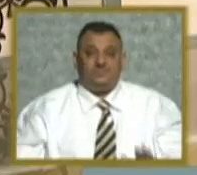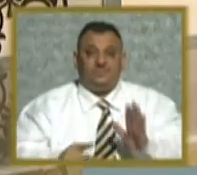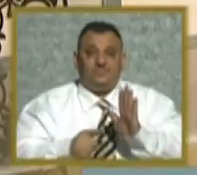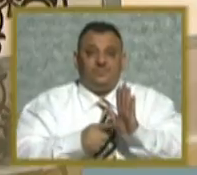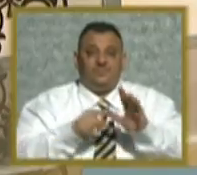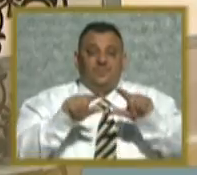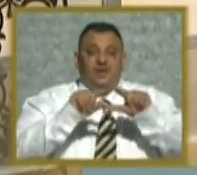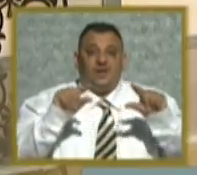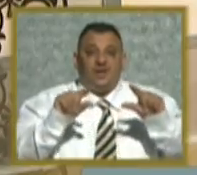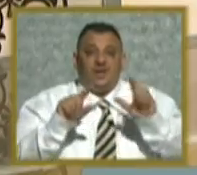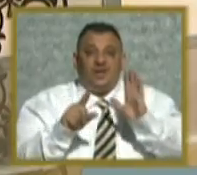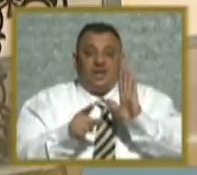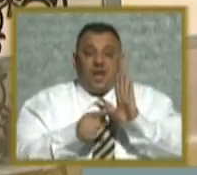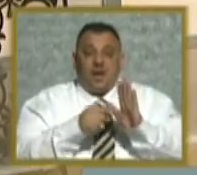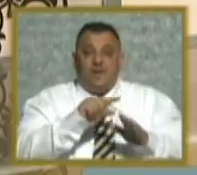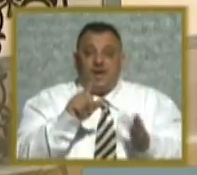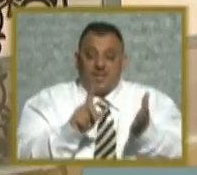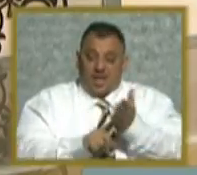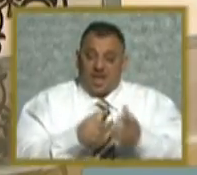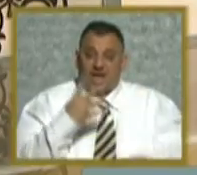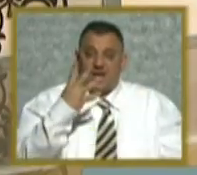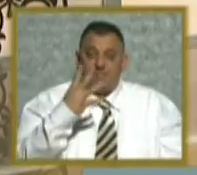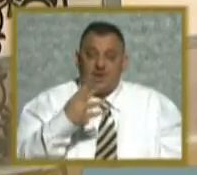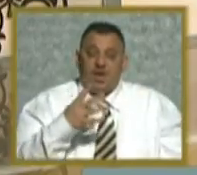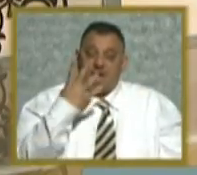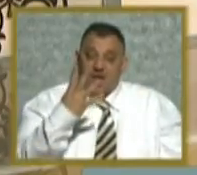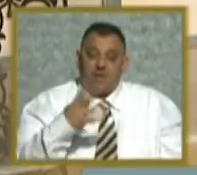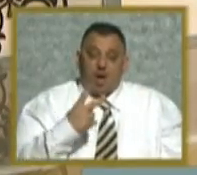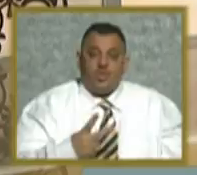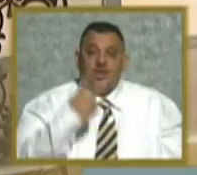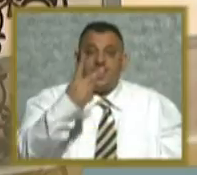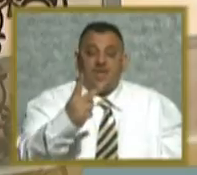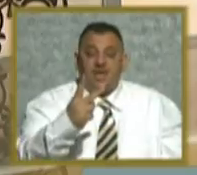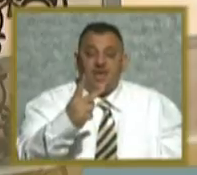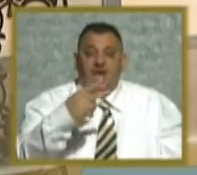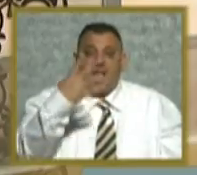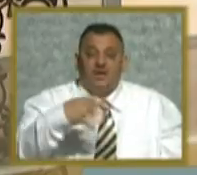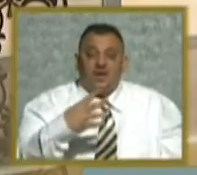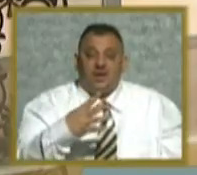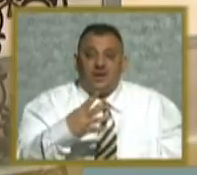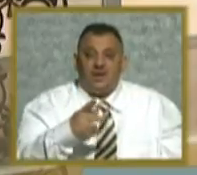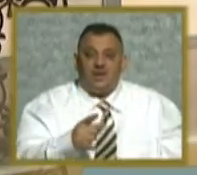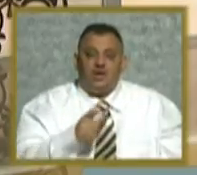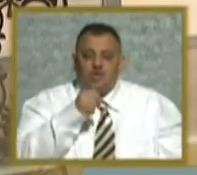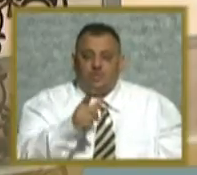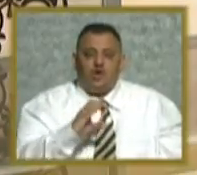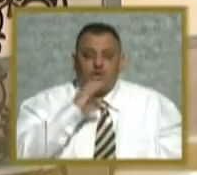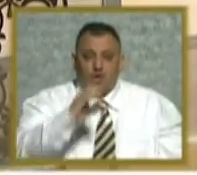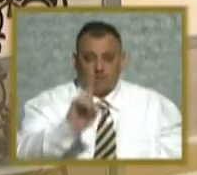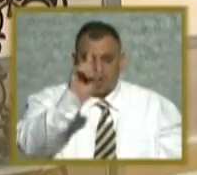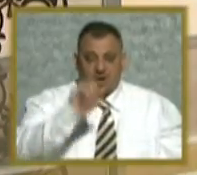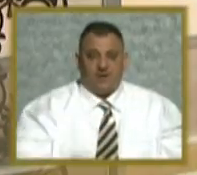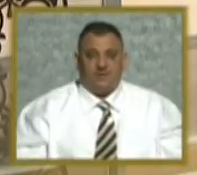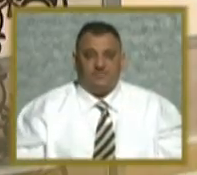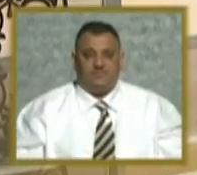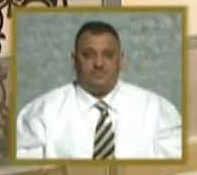يعني هل كذلك يعني 4 ركعات متتالية أم ركعتين ركعتين؟ بارك الله فيك. طيب يا أخوي حسين، تسمع الجواب